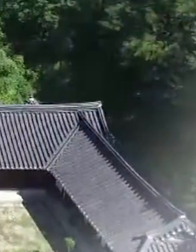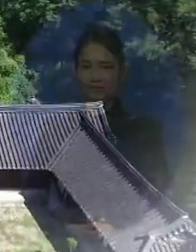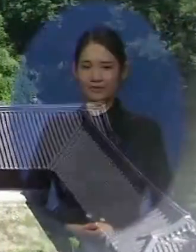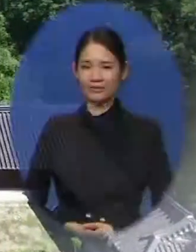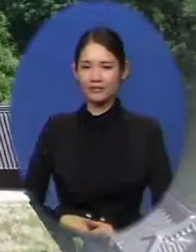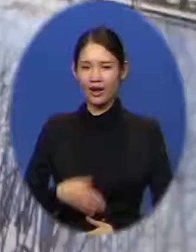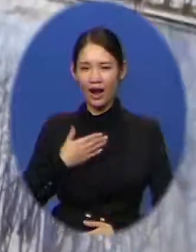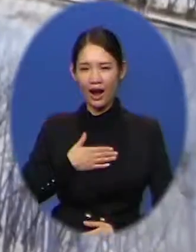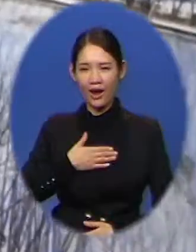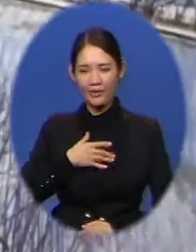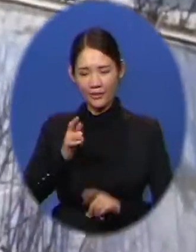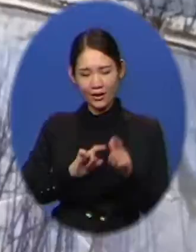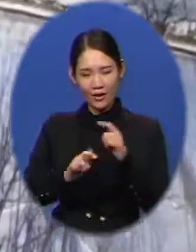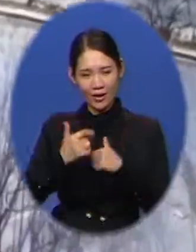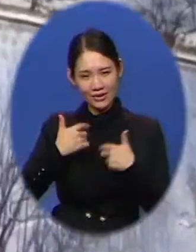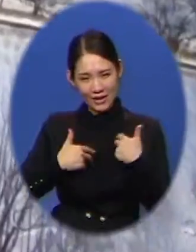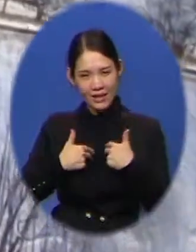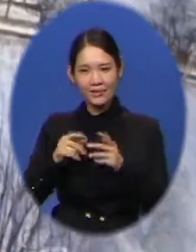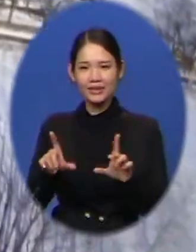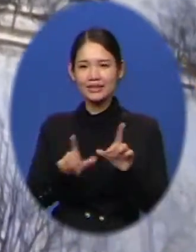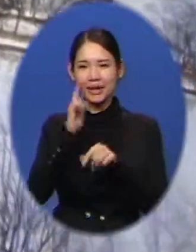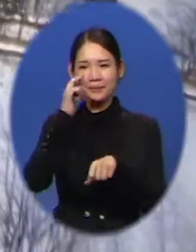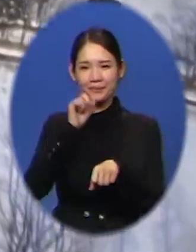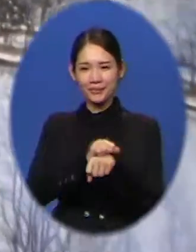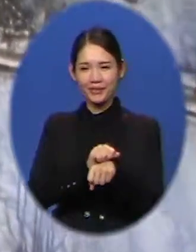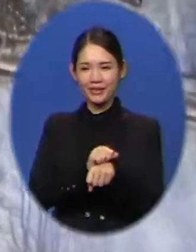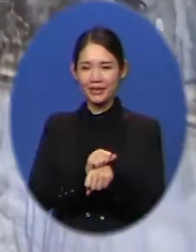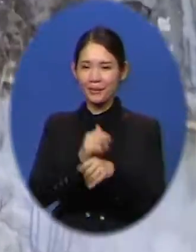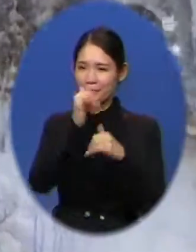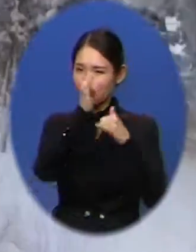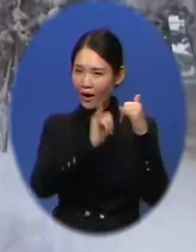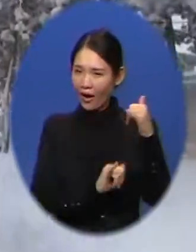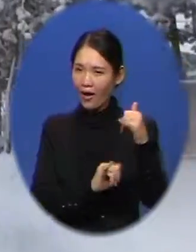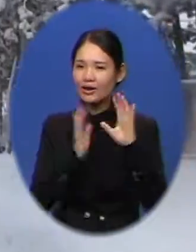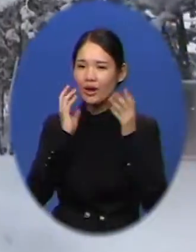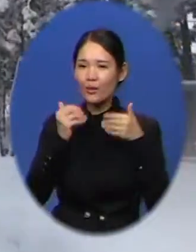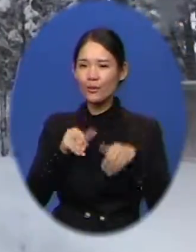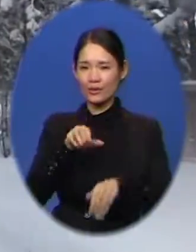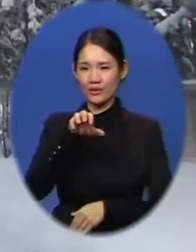알면 알수록 재미있는 삶과 지혜가 묻어있는 역사의 고장.